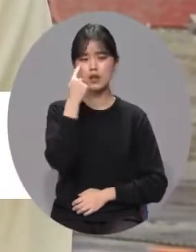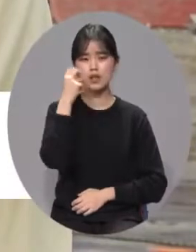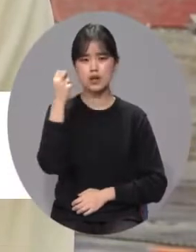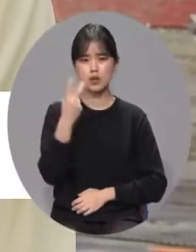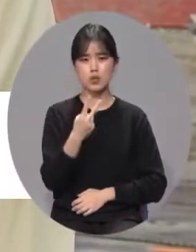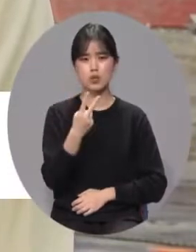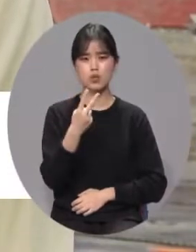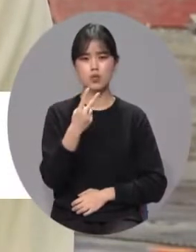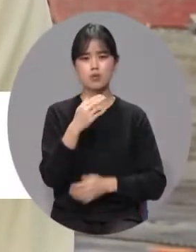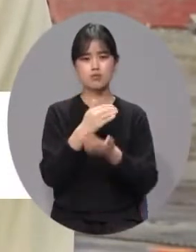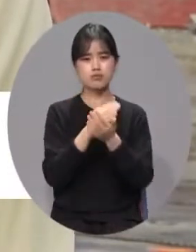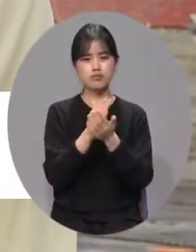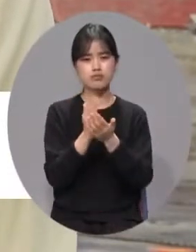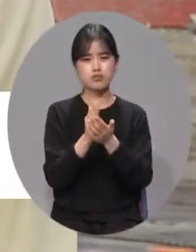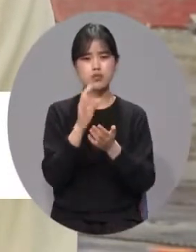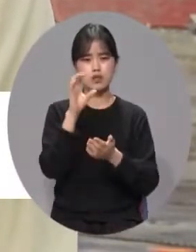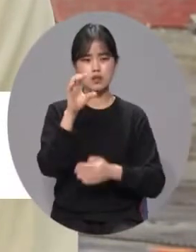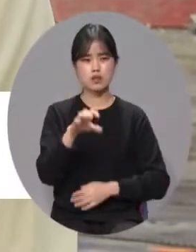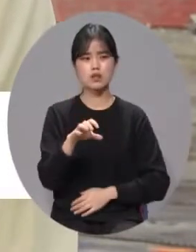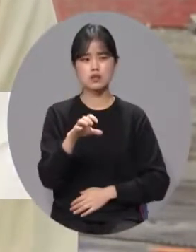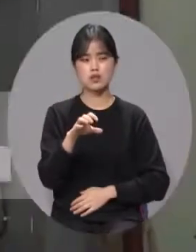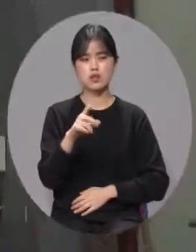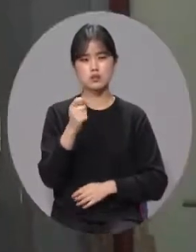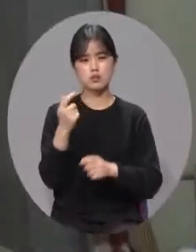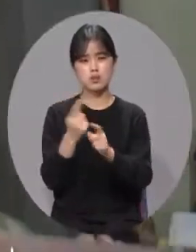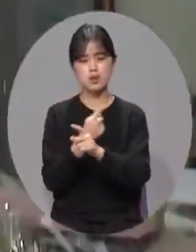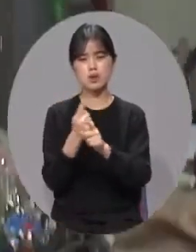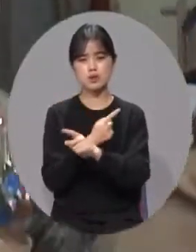확인하고 미진한 부분은 계도해서.